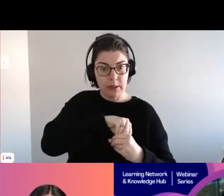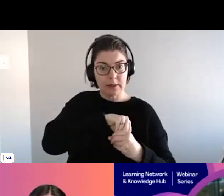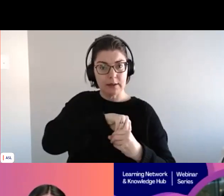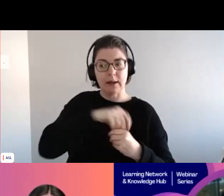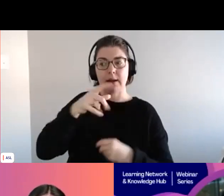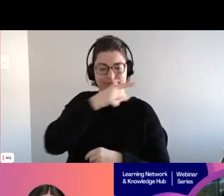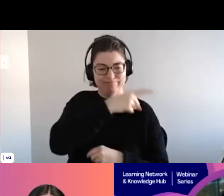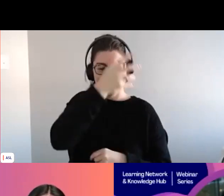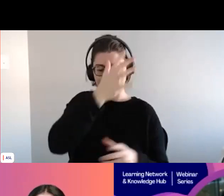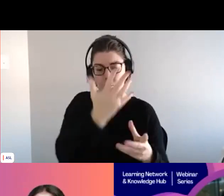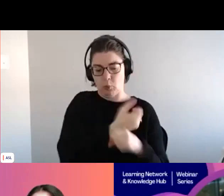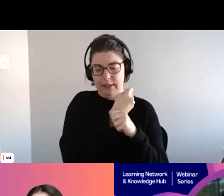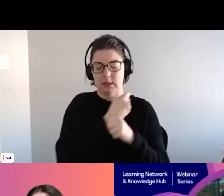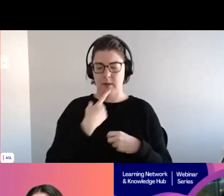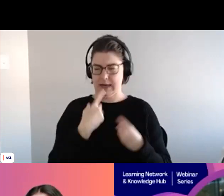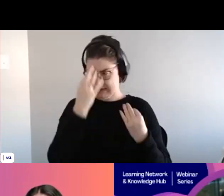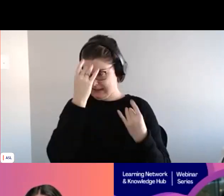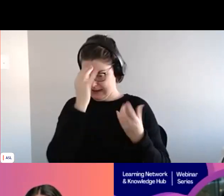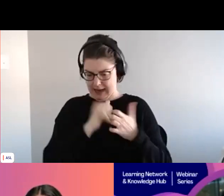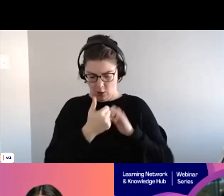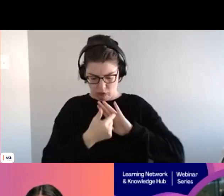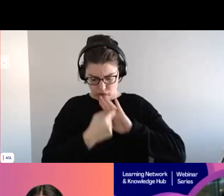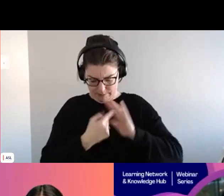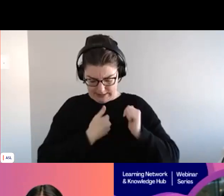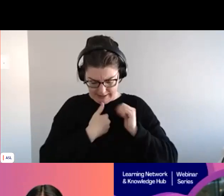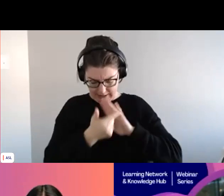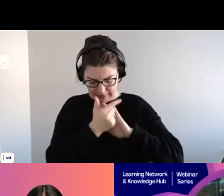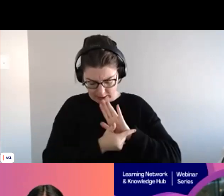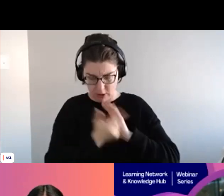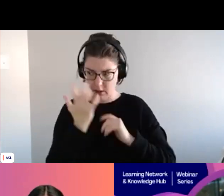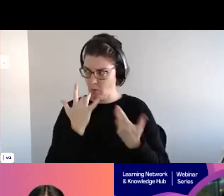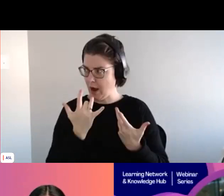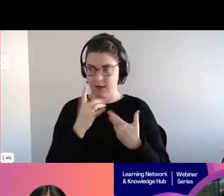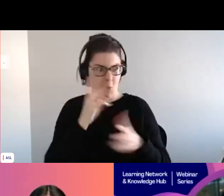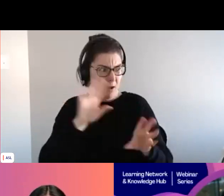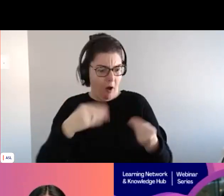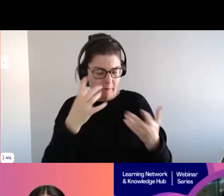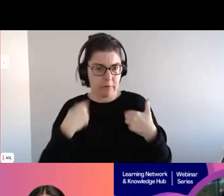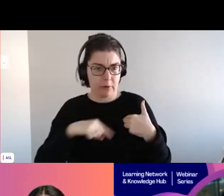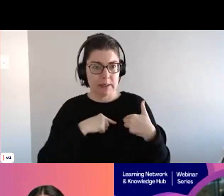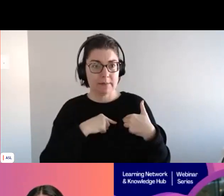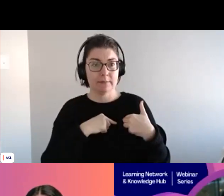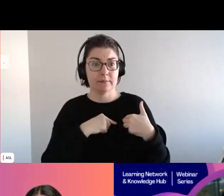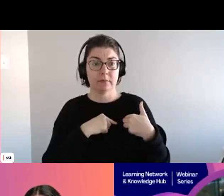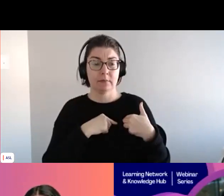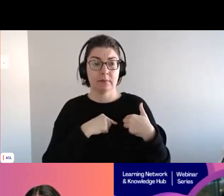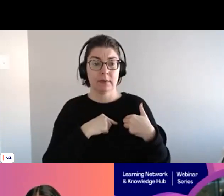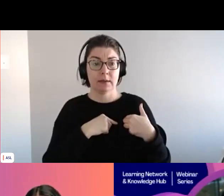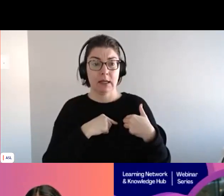ça aurait pu mener sans ma voix donc une victoire de la part de mon père et donc